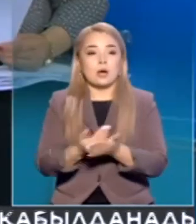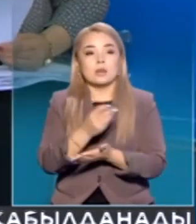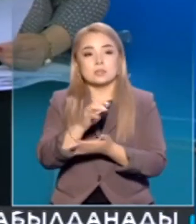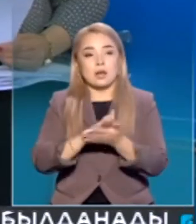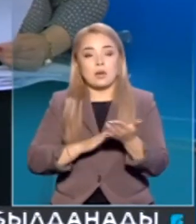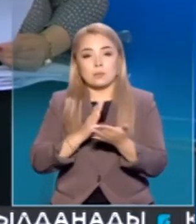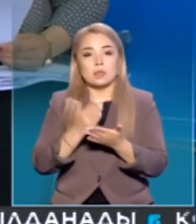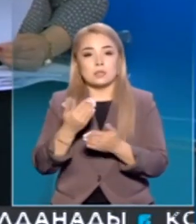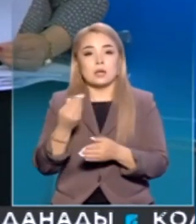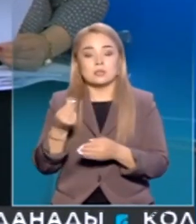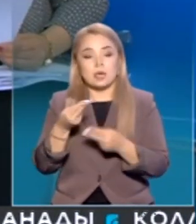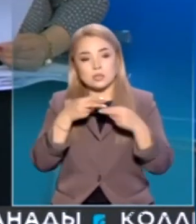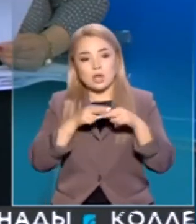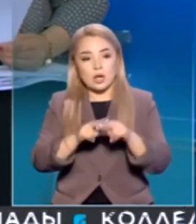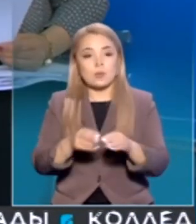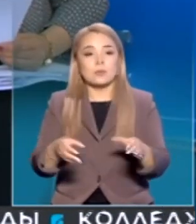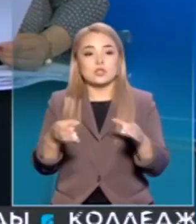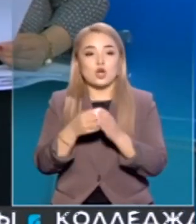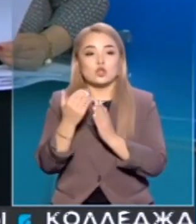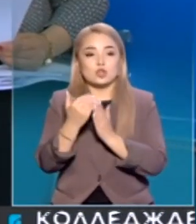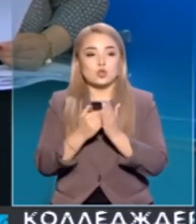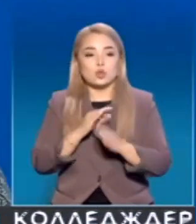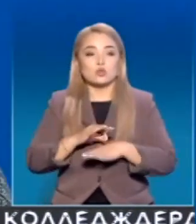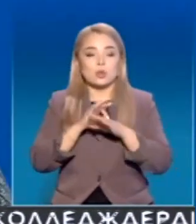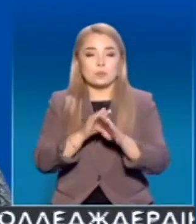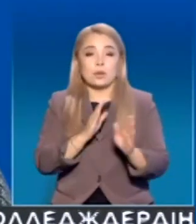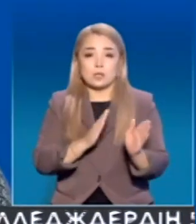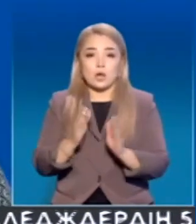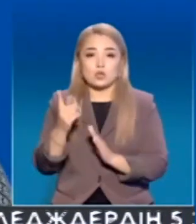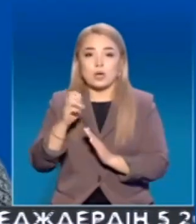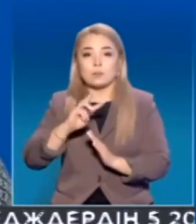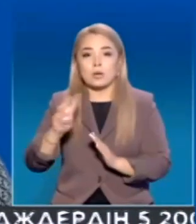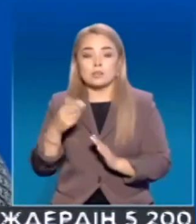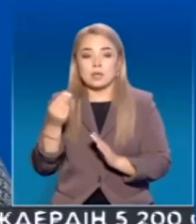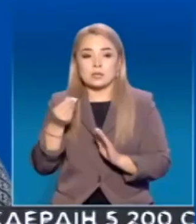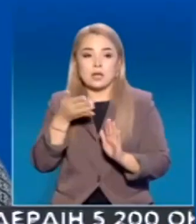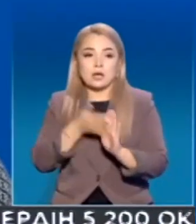жалғасады. Қаржыландырудың револьверлік жүйесіне 100 миллиард теңге қаралған.